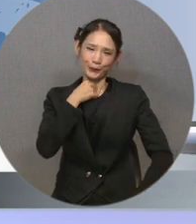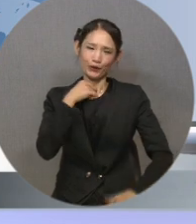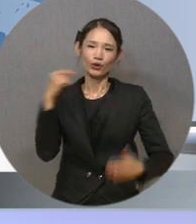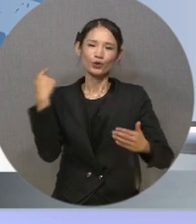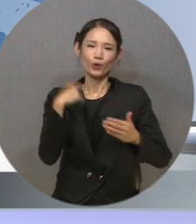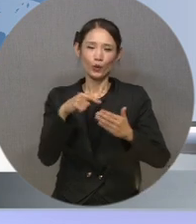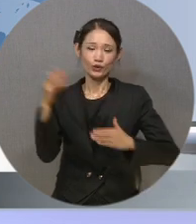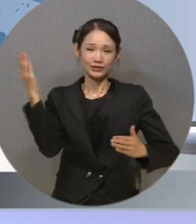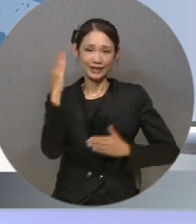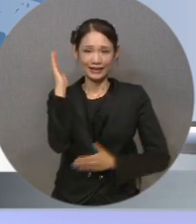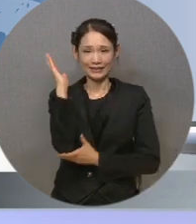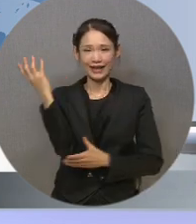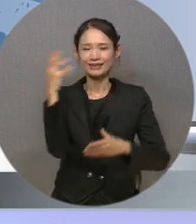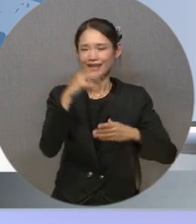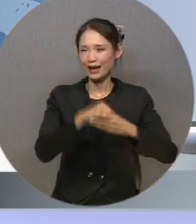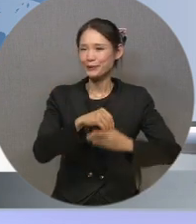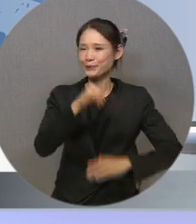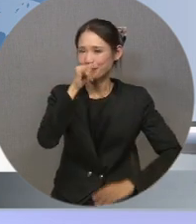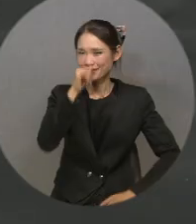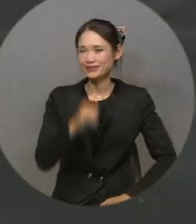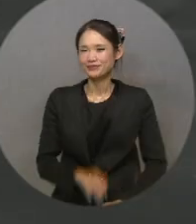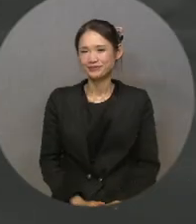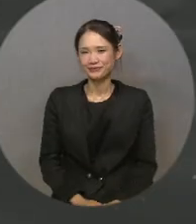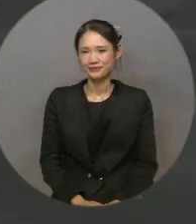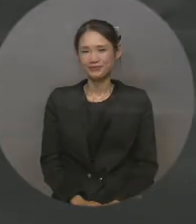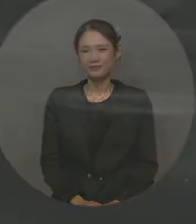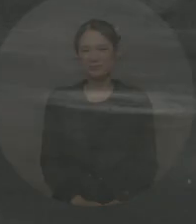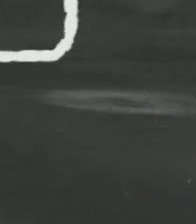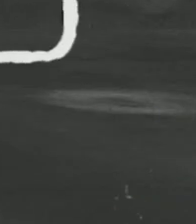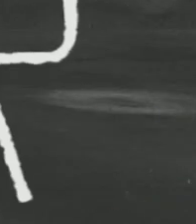교육생의 이야기를 담아왔습니다.